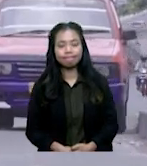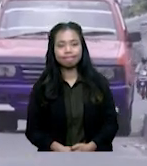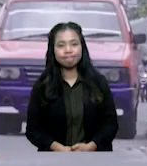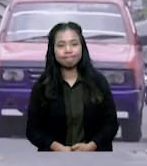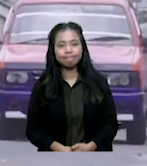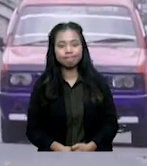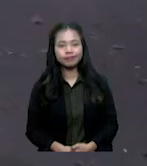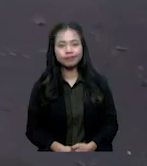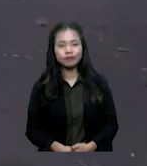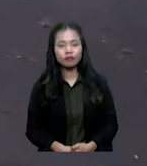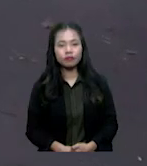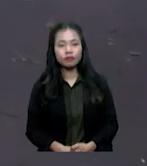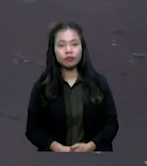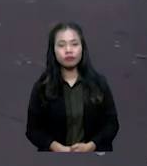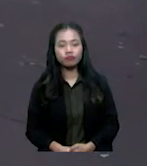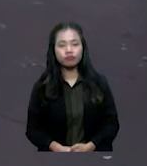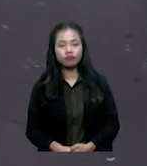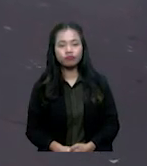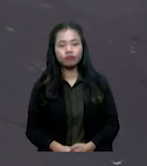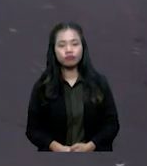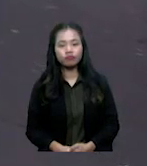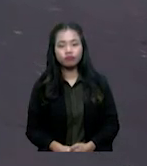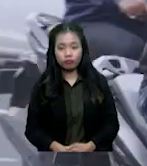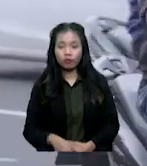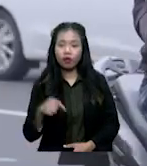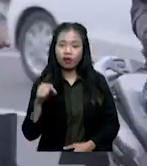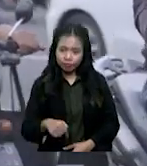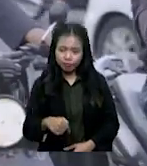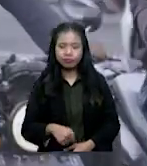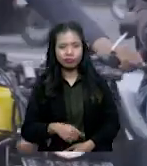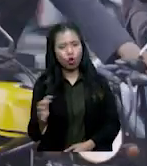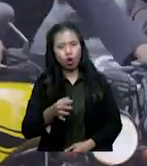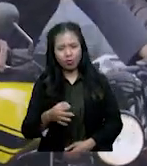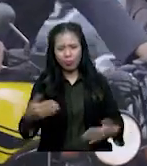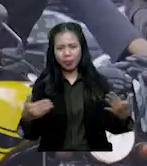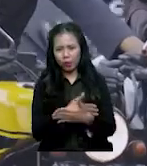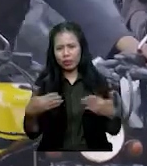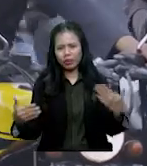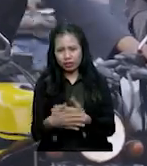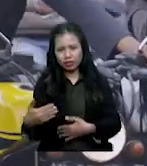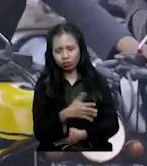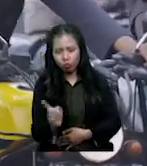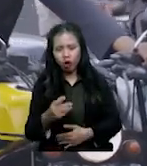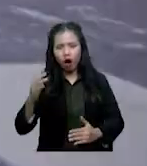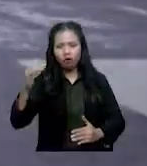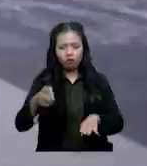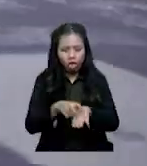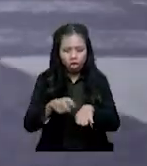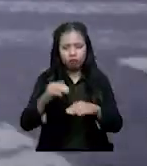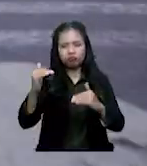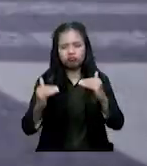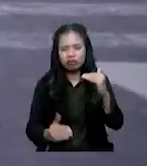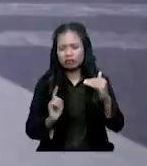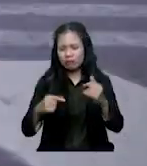Era menggunakan transportasi umum pun perlahan mulai bergeser dan ditinggalkan. Dengan pertambahan kepemilikan kendaraan pribadi setiap